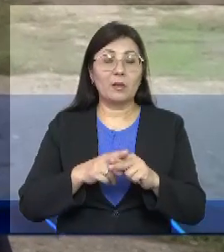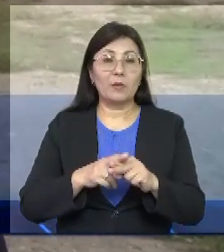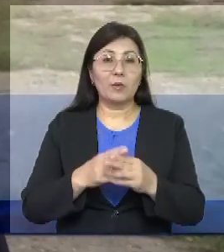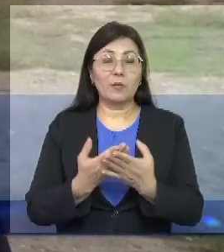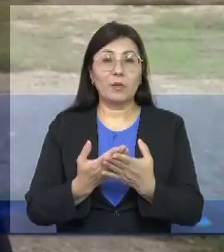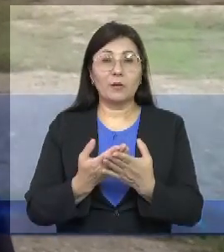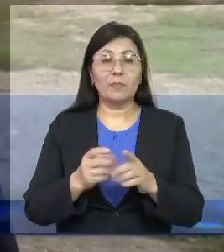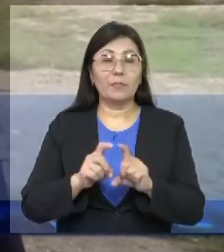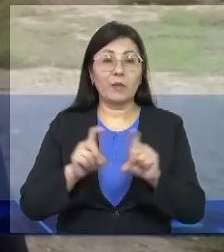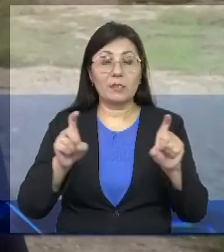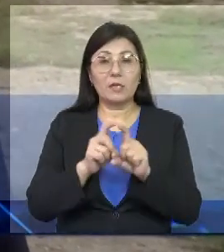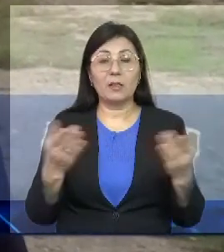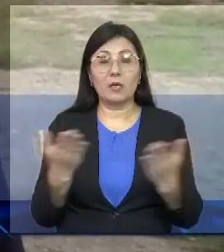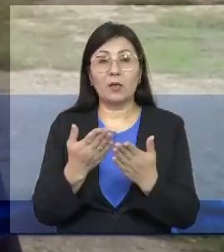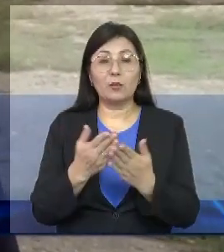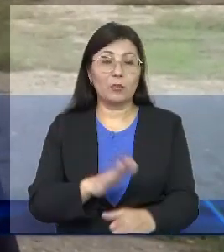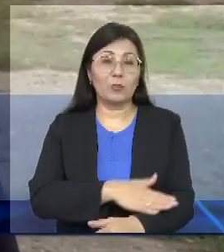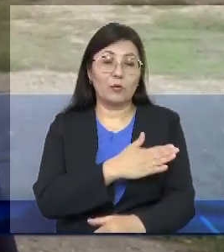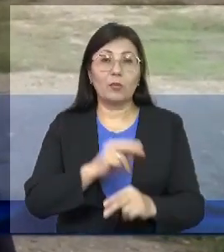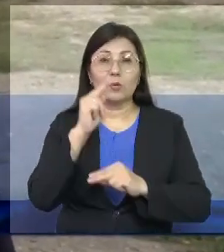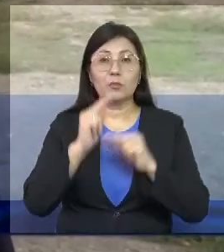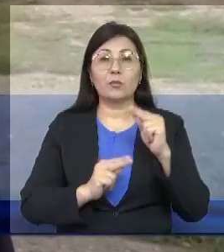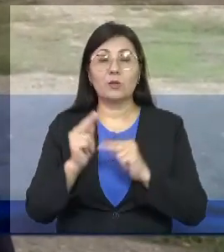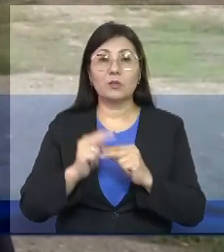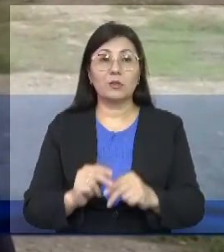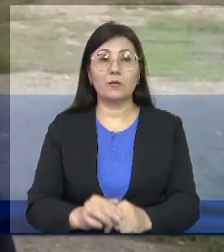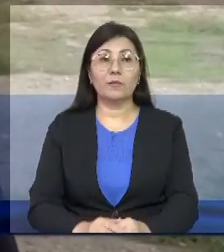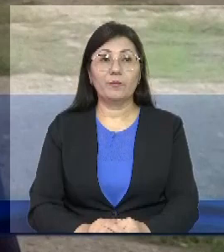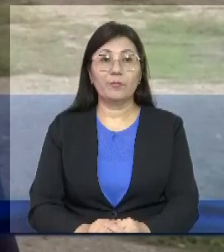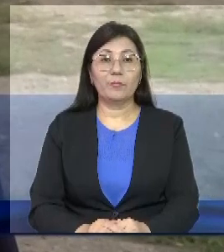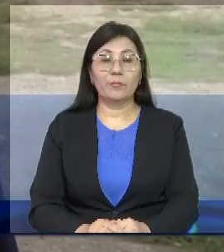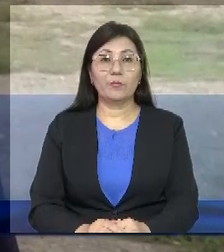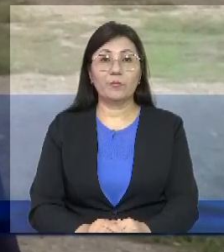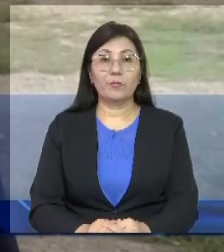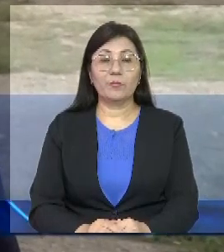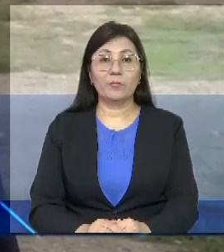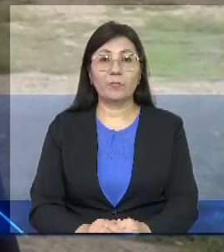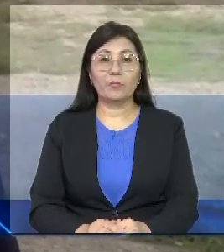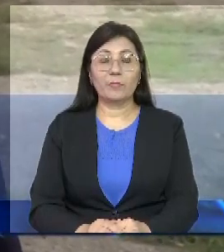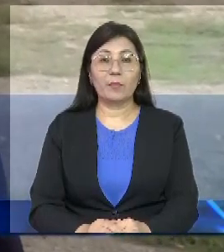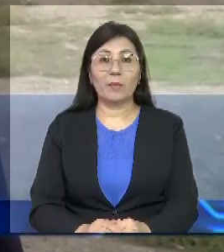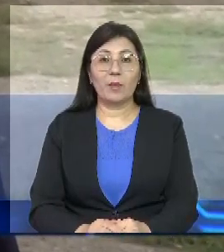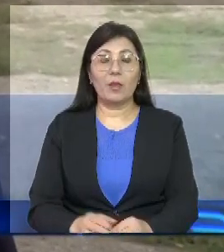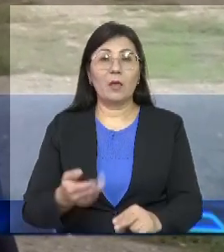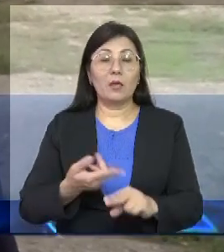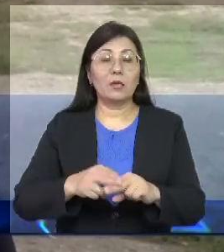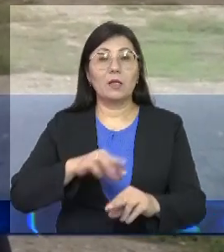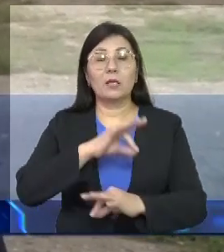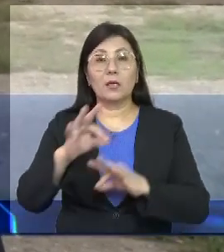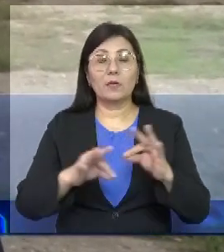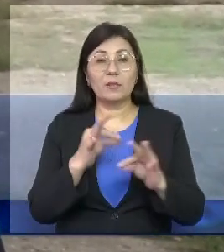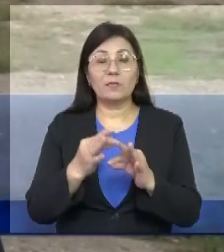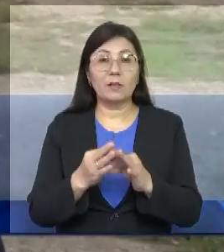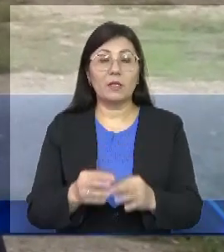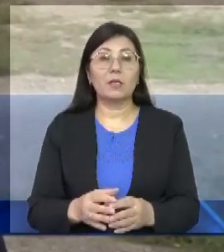жителей этого района. Мы видели неоконченные проекты по